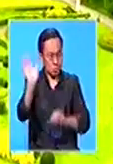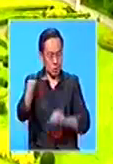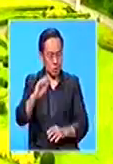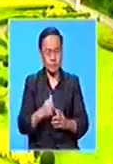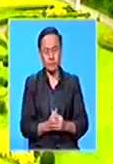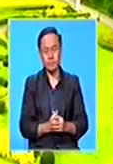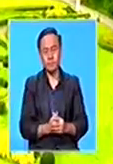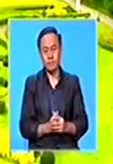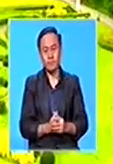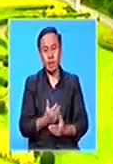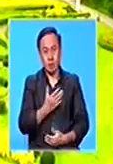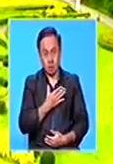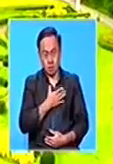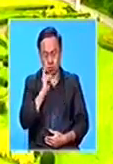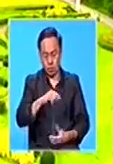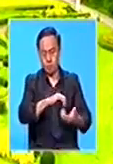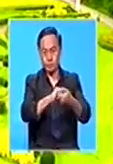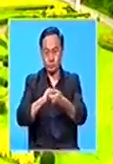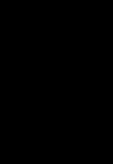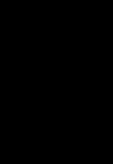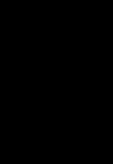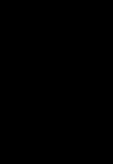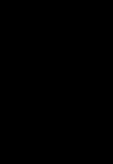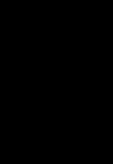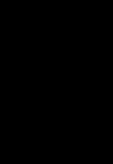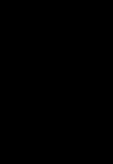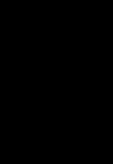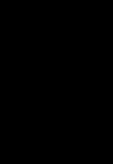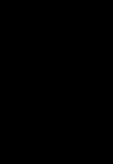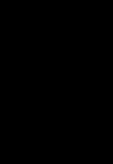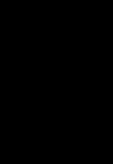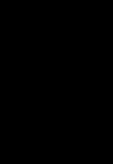ขาดเราจะต้องร่วมมือกันนะครับ